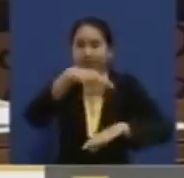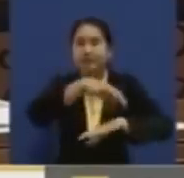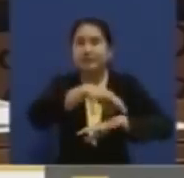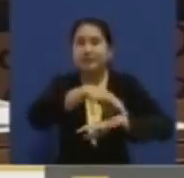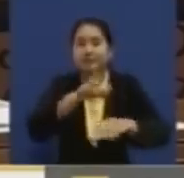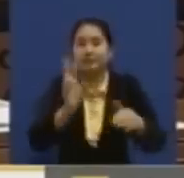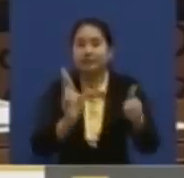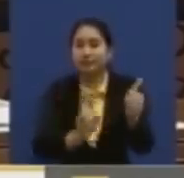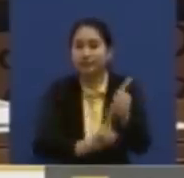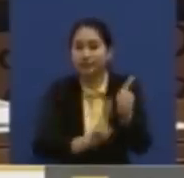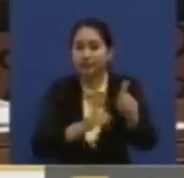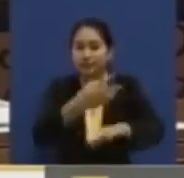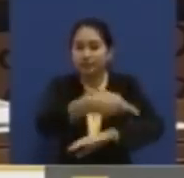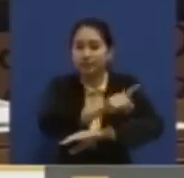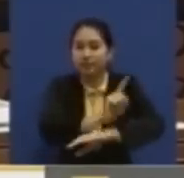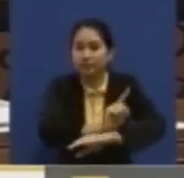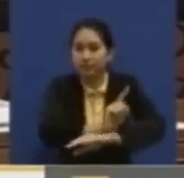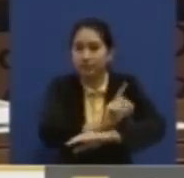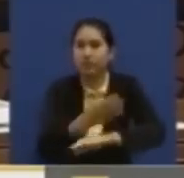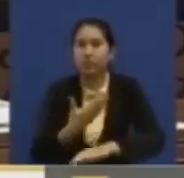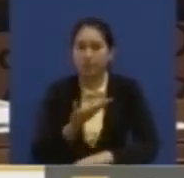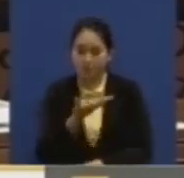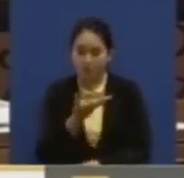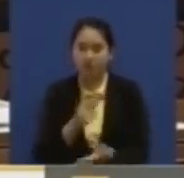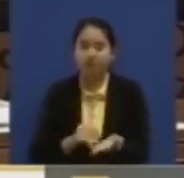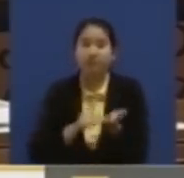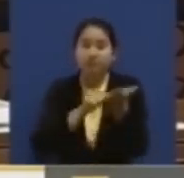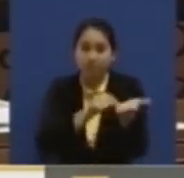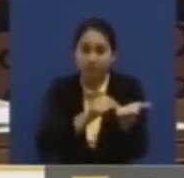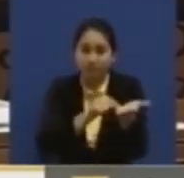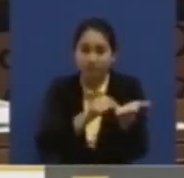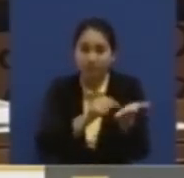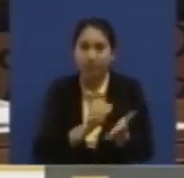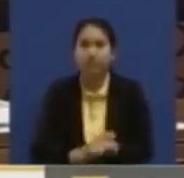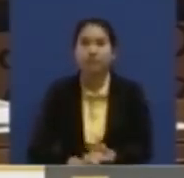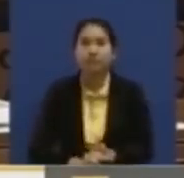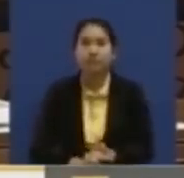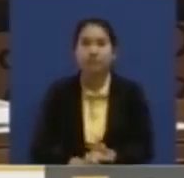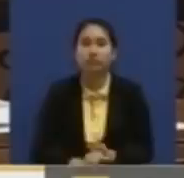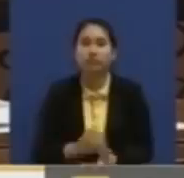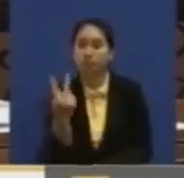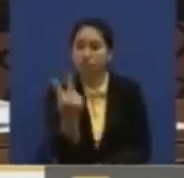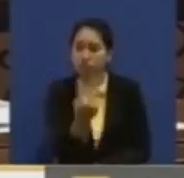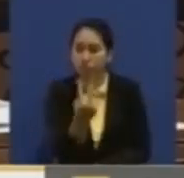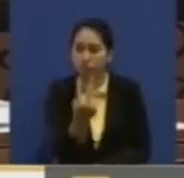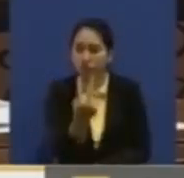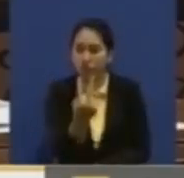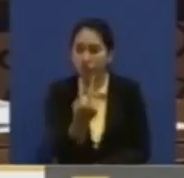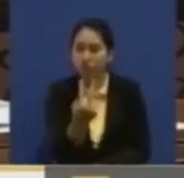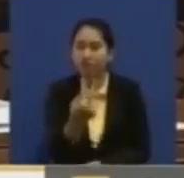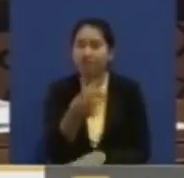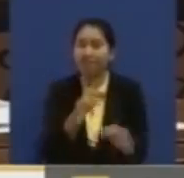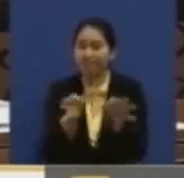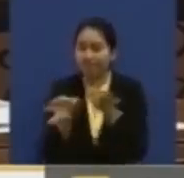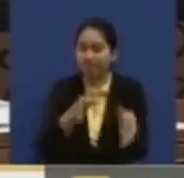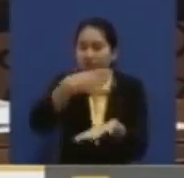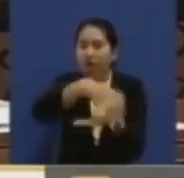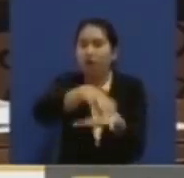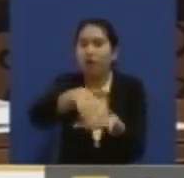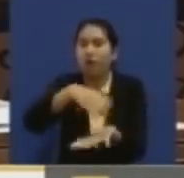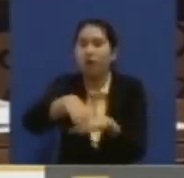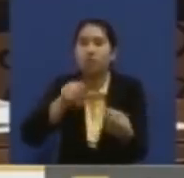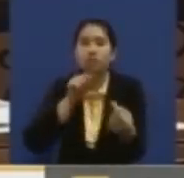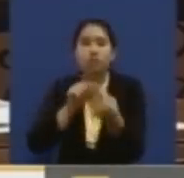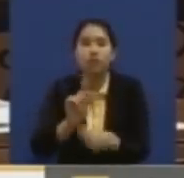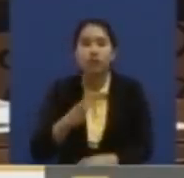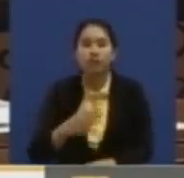ราไม่ใช่ไม้ประดับขออนุญาตให้ผู้ที่เป็นแคนดิเดตทั้งสองท่านได้แสดงวิสัยทัศน์สั้นๆเพื่อที่จะพิสูจน์ว่า